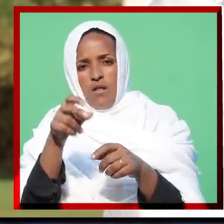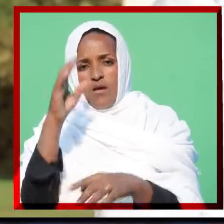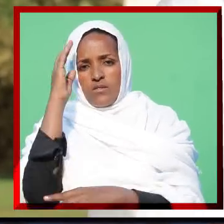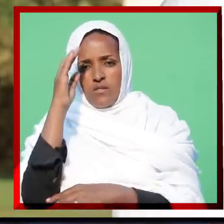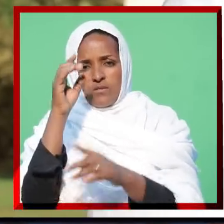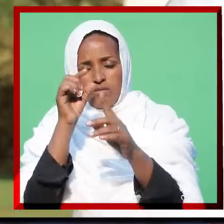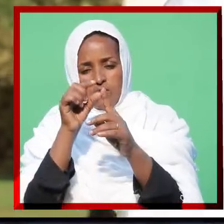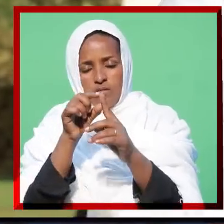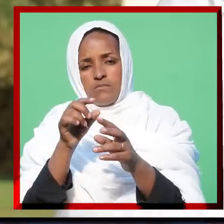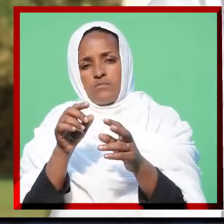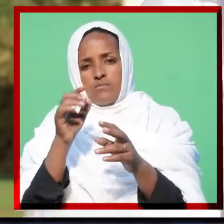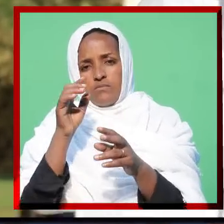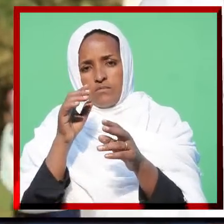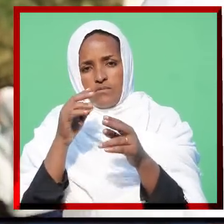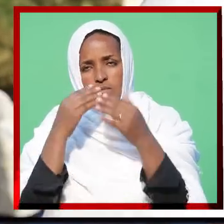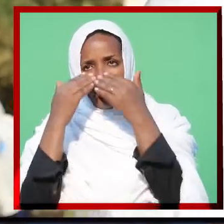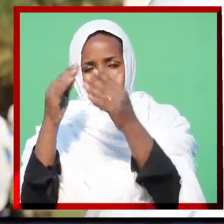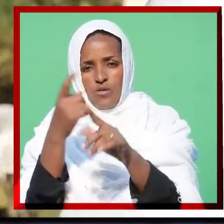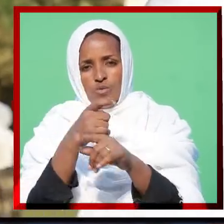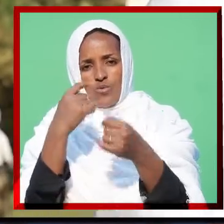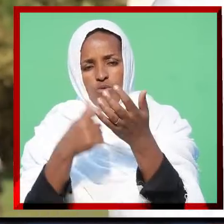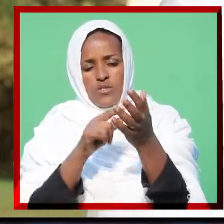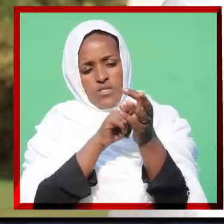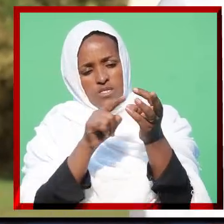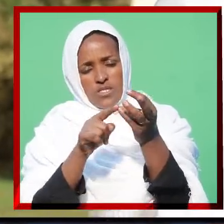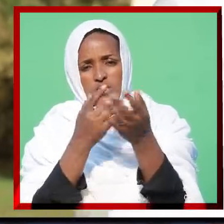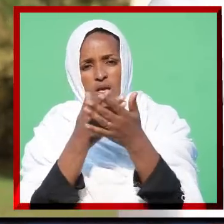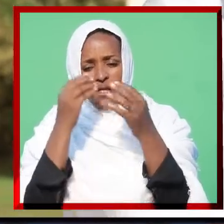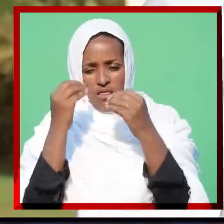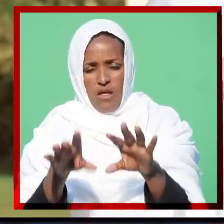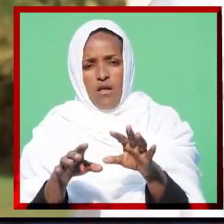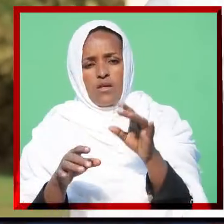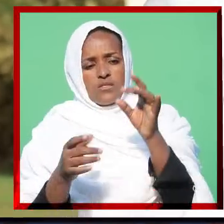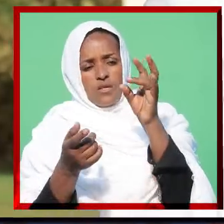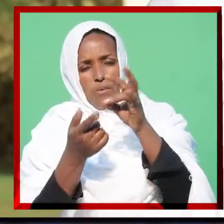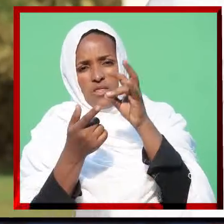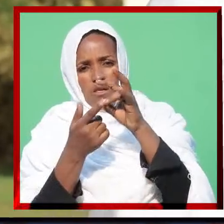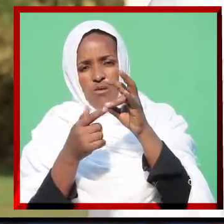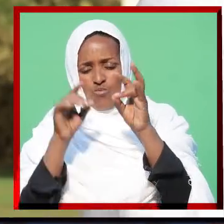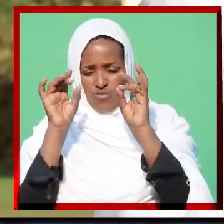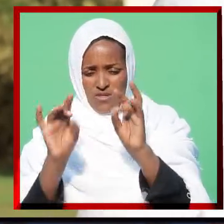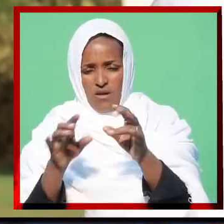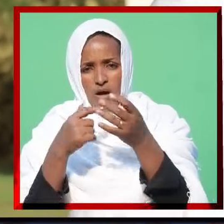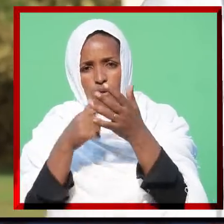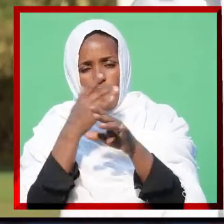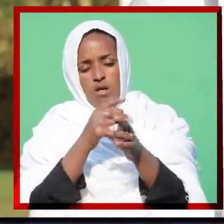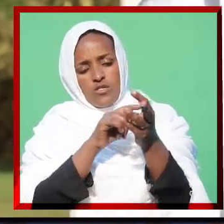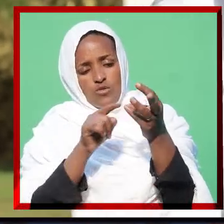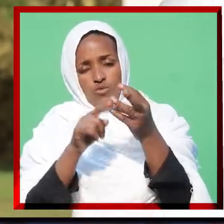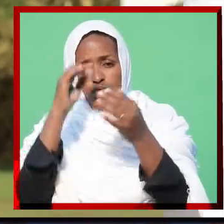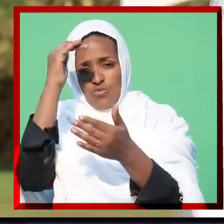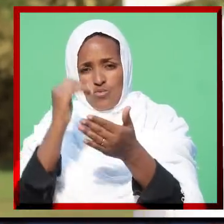የእግዚአብሔር ስም የተመሰገነ ይሁን። እግዚአብሔር ስድስት ነገሮችን ይጣላል፣ ሰባተኛውንም ነፍሱ አጥብቃ ትጸየፋለች ካለ በኋላ ስድስቱን